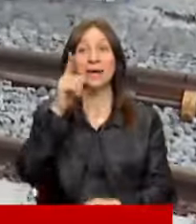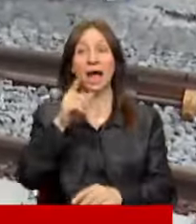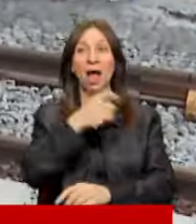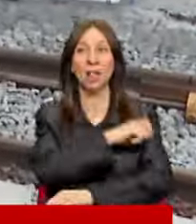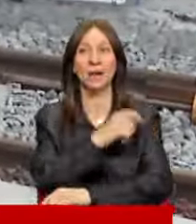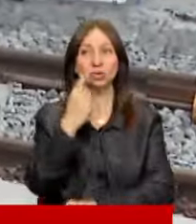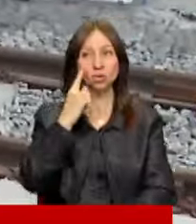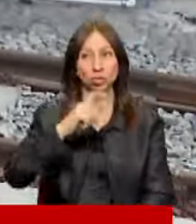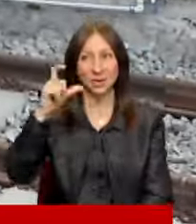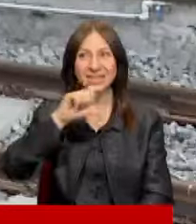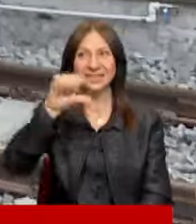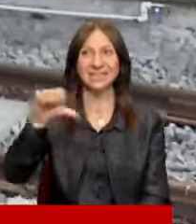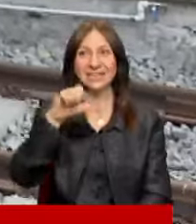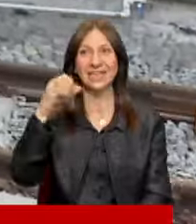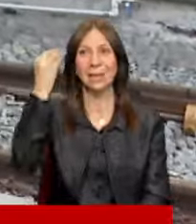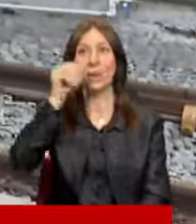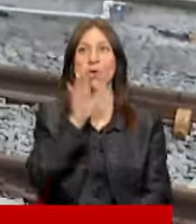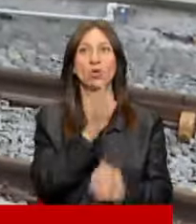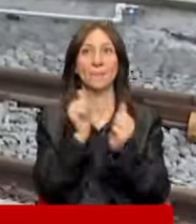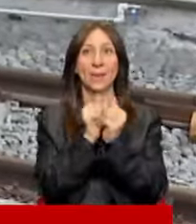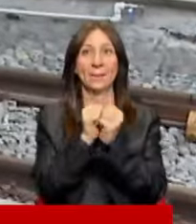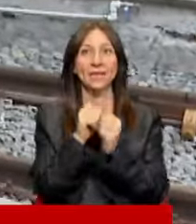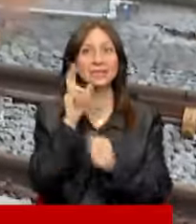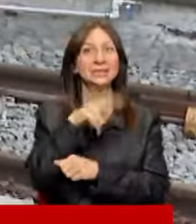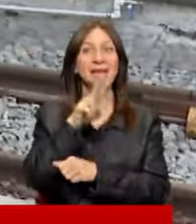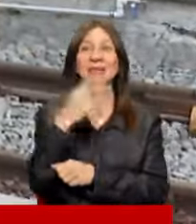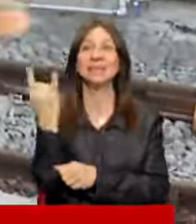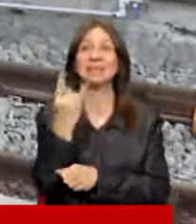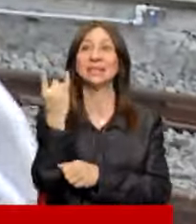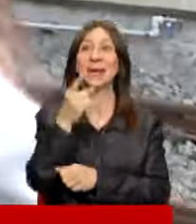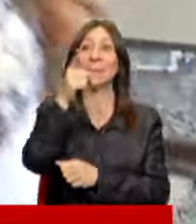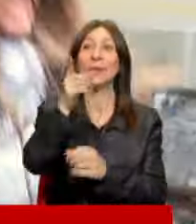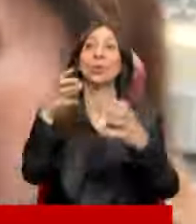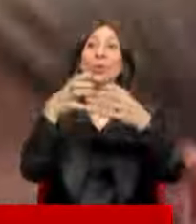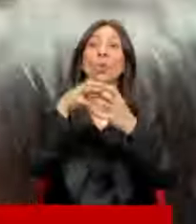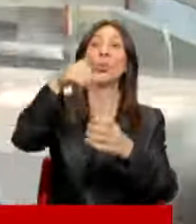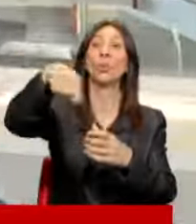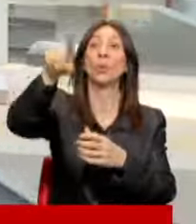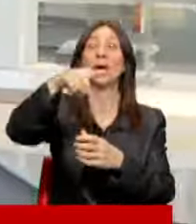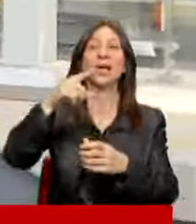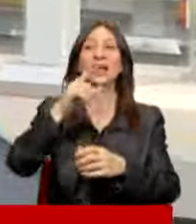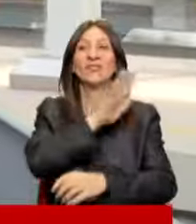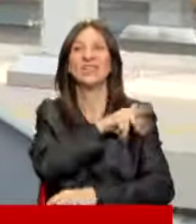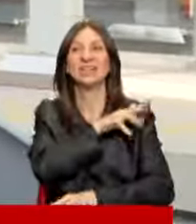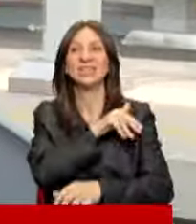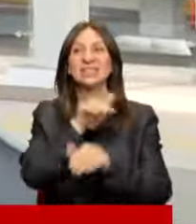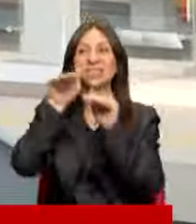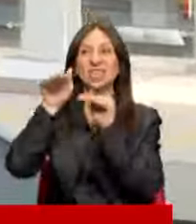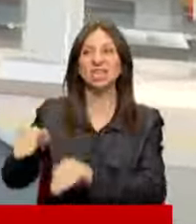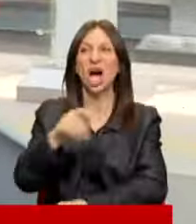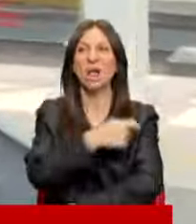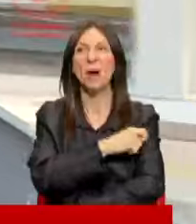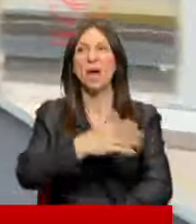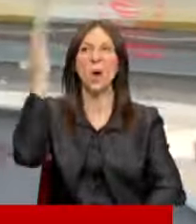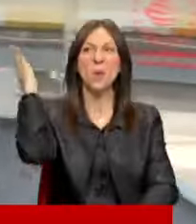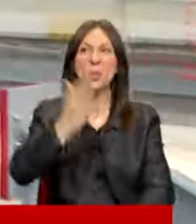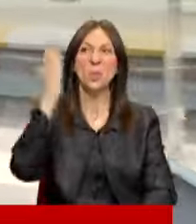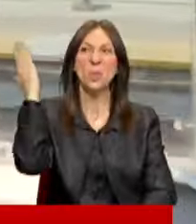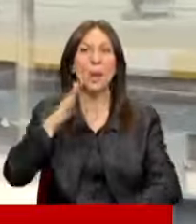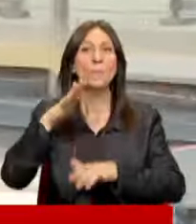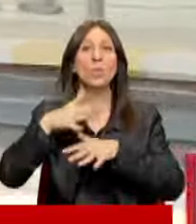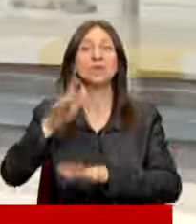Steinmeier Sirkeci Garı'nda Ekrem İmamoğlu ile birlikte sergiyi gezerken bir grup Filistin destekçisi de